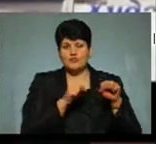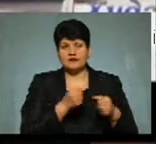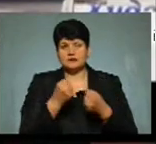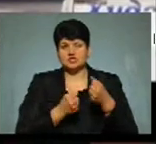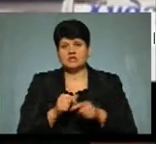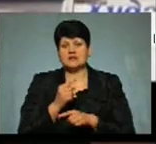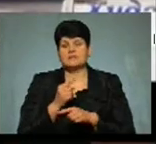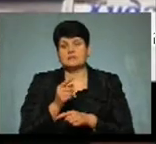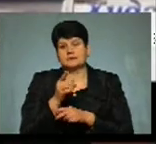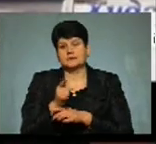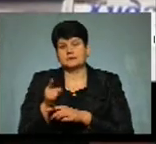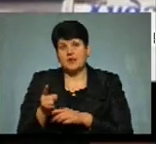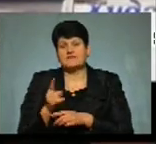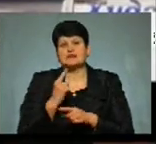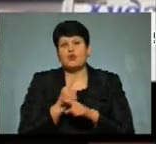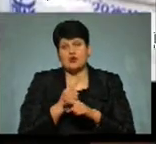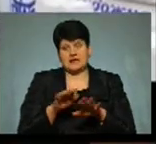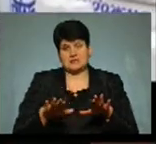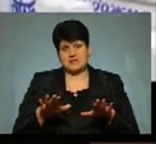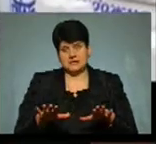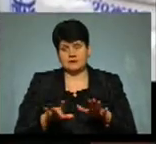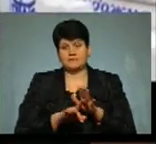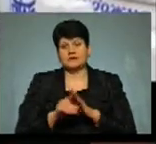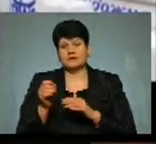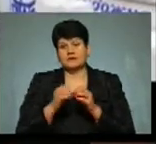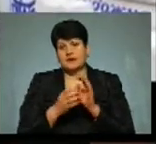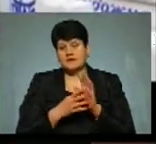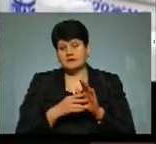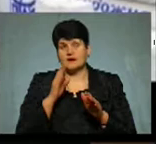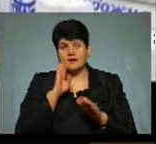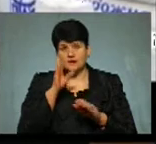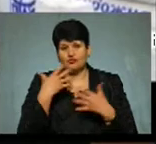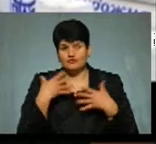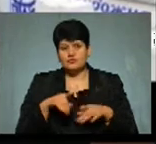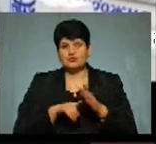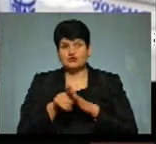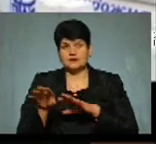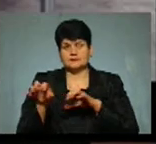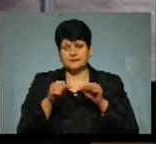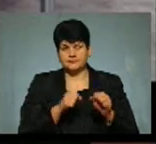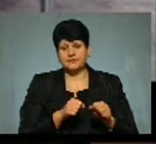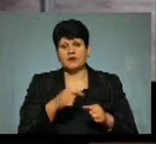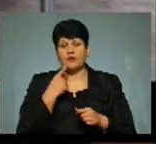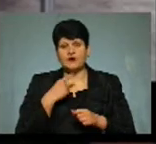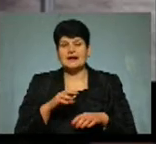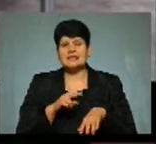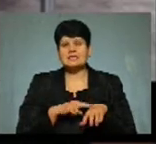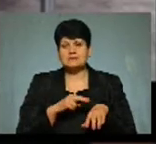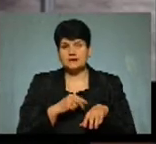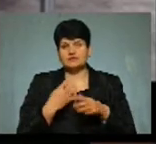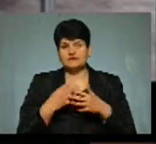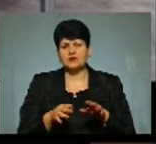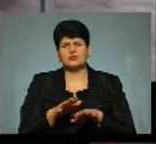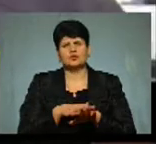О 9-й годині ранку в центрі міста починають евакуацію автомобілю, який, за словами інспектора з паркування Євгена Волкова, близько 9 років